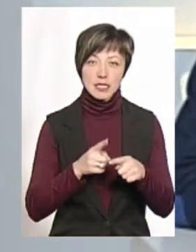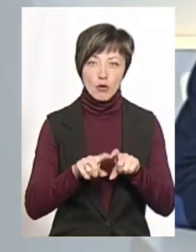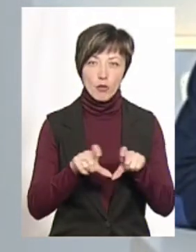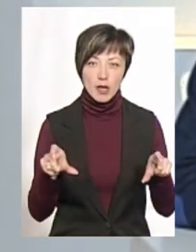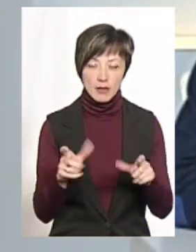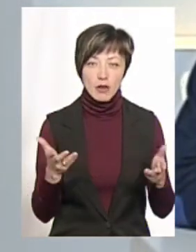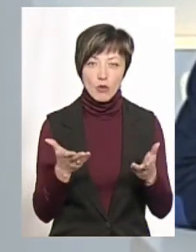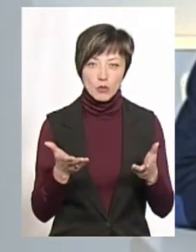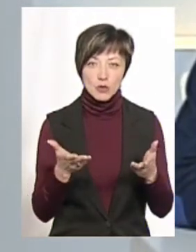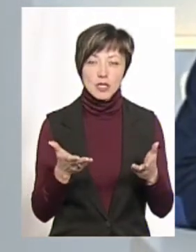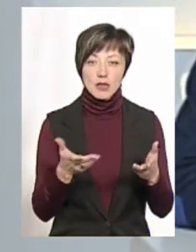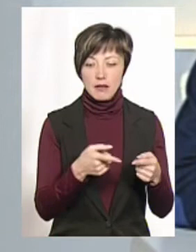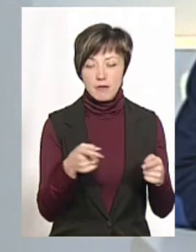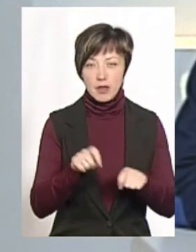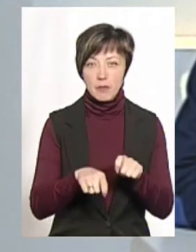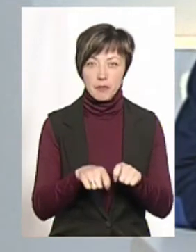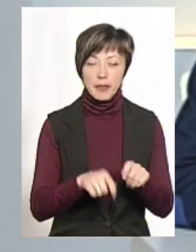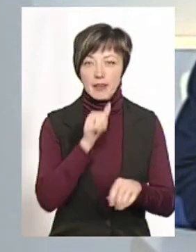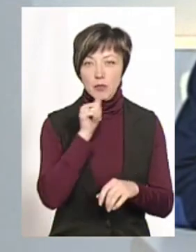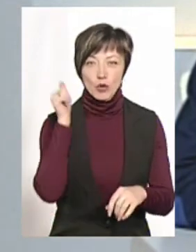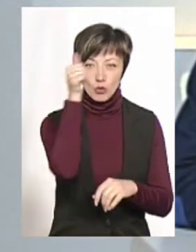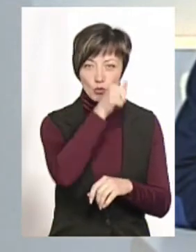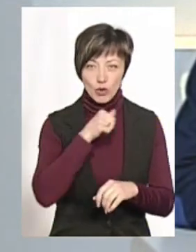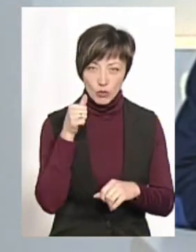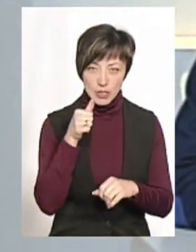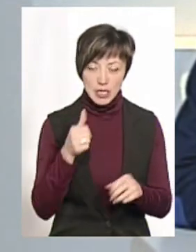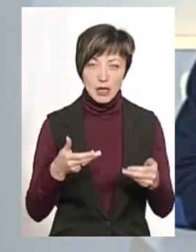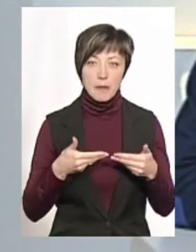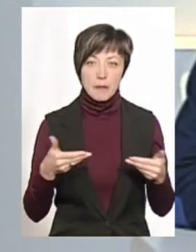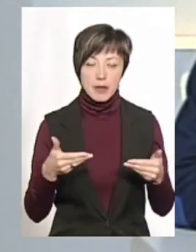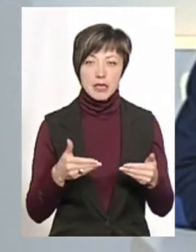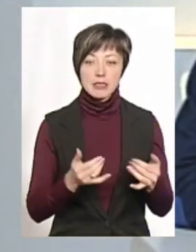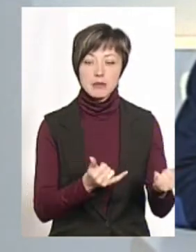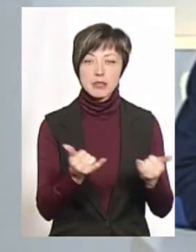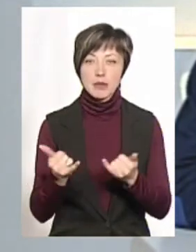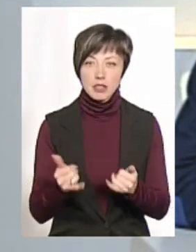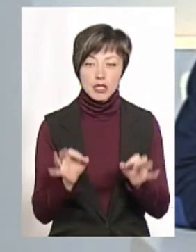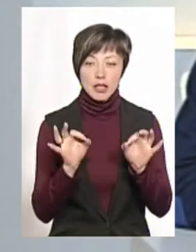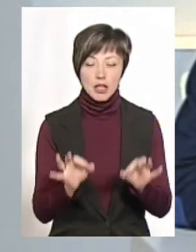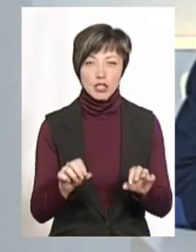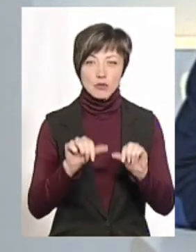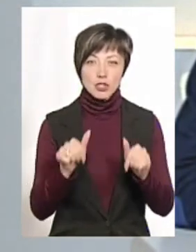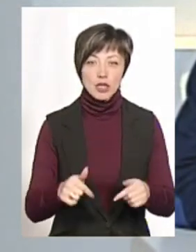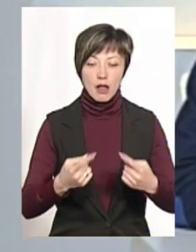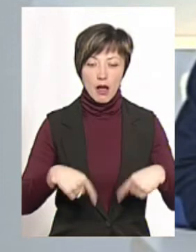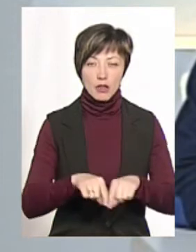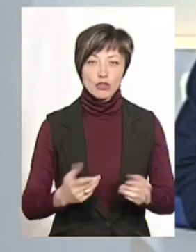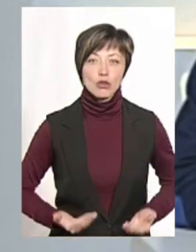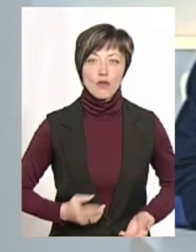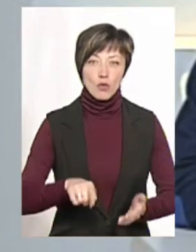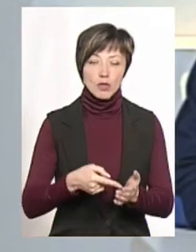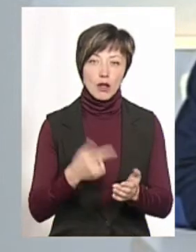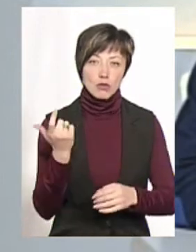об'єкт в якомусь фізичному вимірі. Аналогічно в минулому році ми забезпечили належним чином галузь